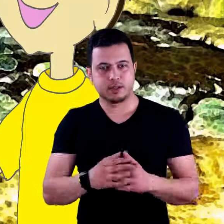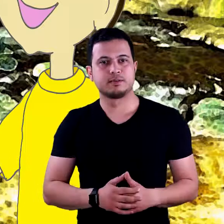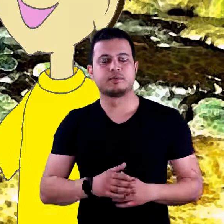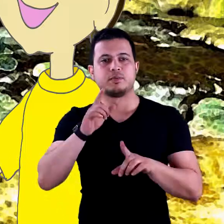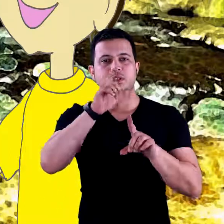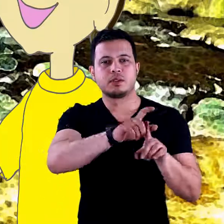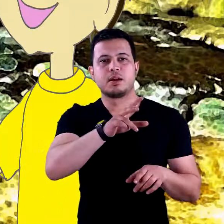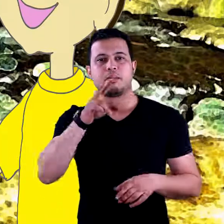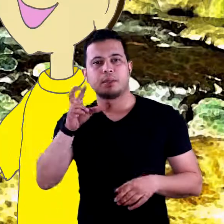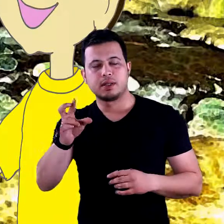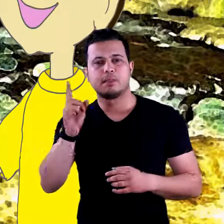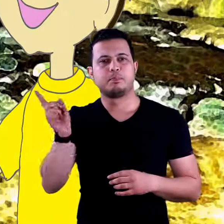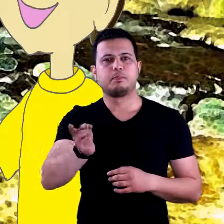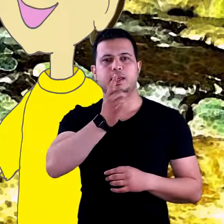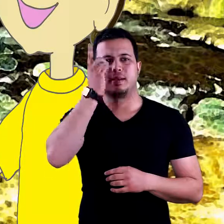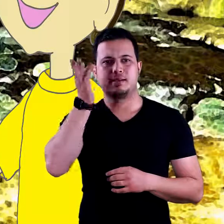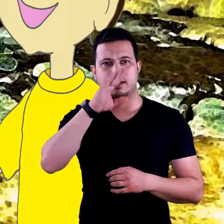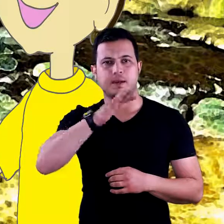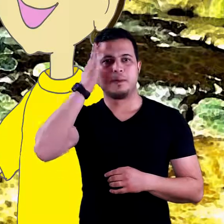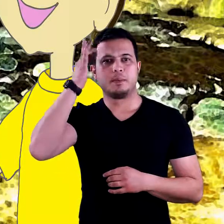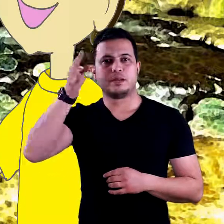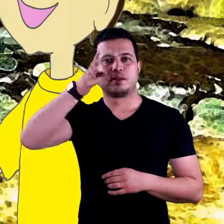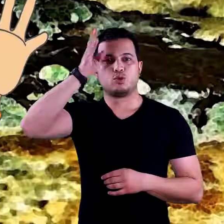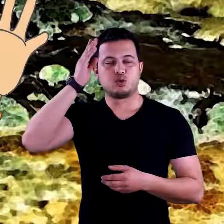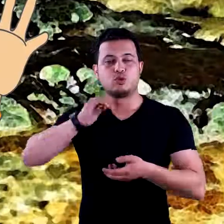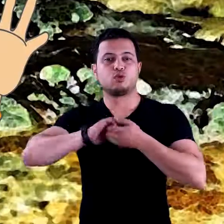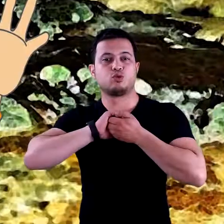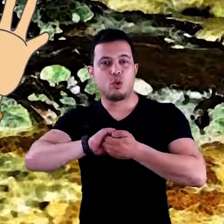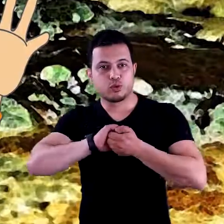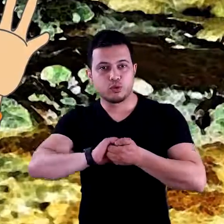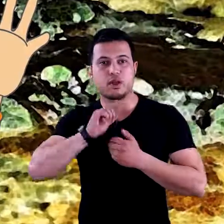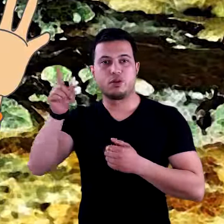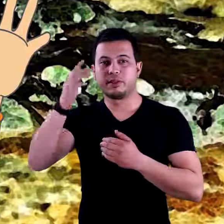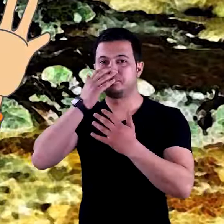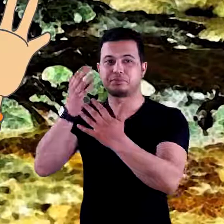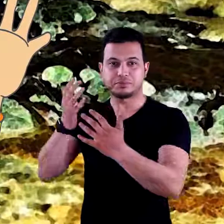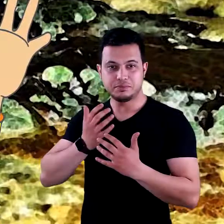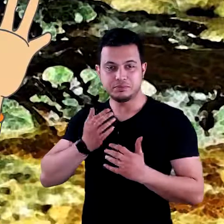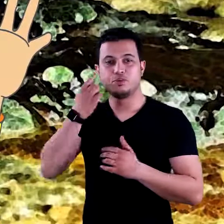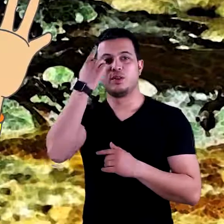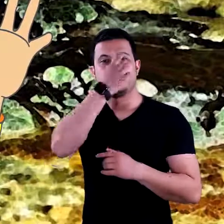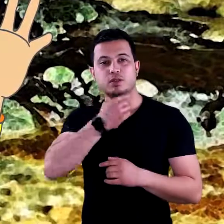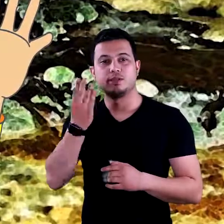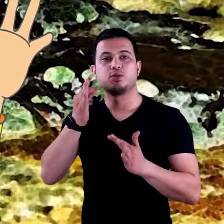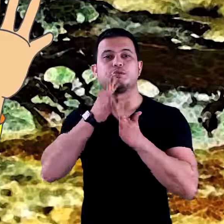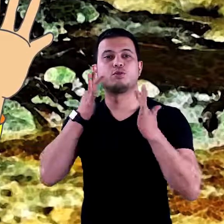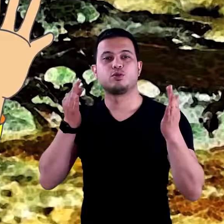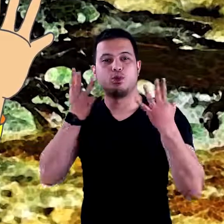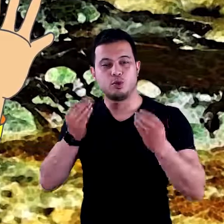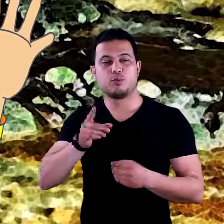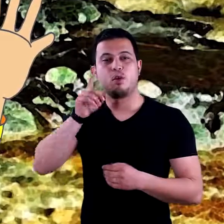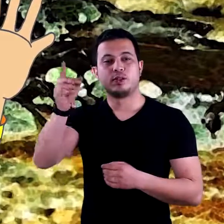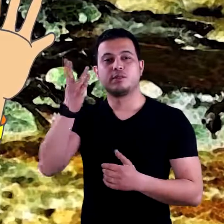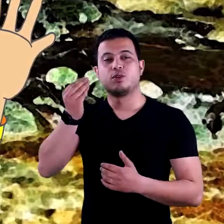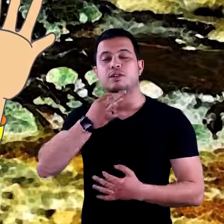Çınar ve Pınar bir kez daha Bilge Horoz'un dostluğundan ve onlara sağladığı imkanlardan dolayı çok mutlu olup ona